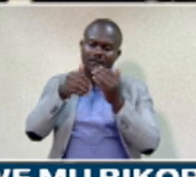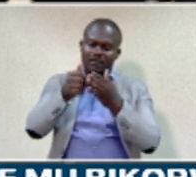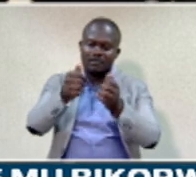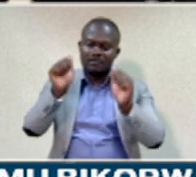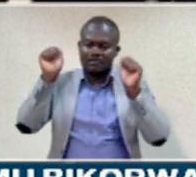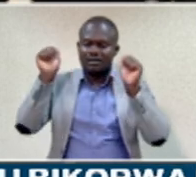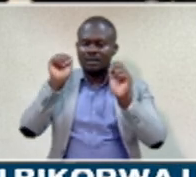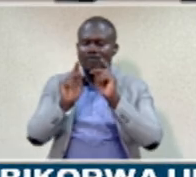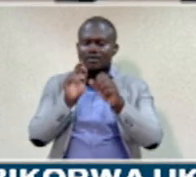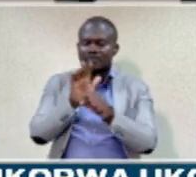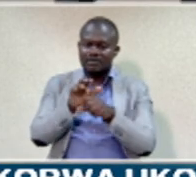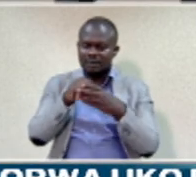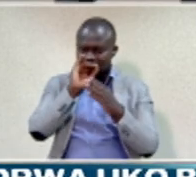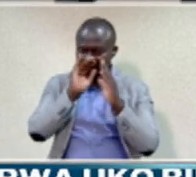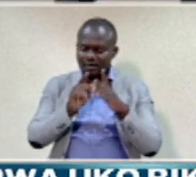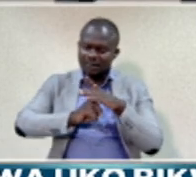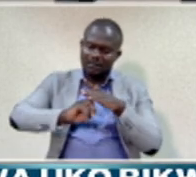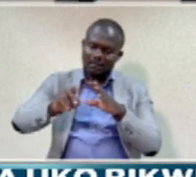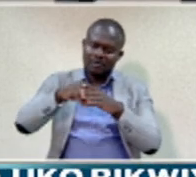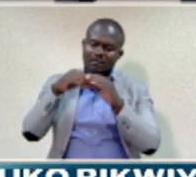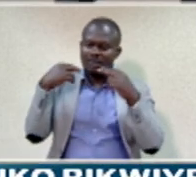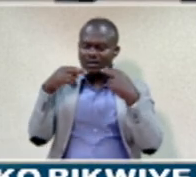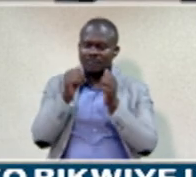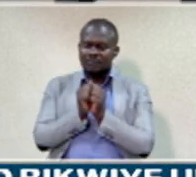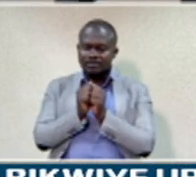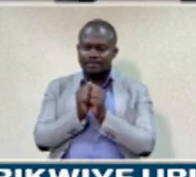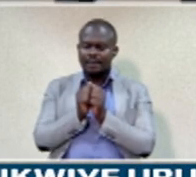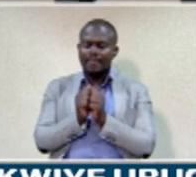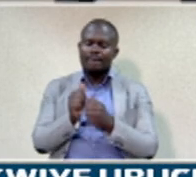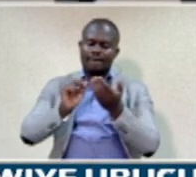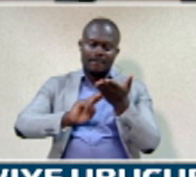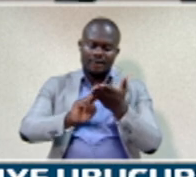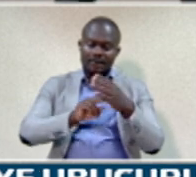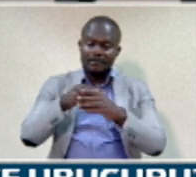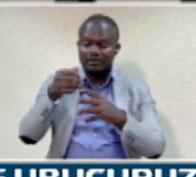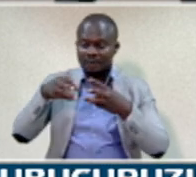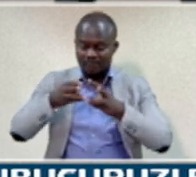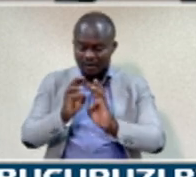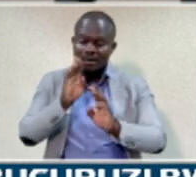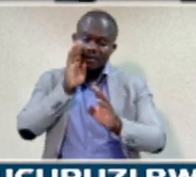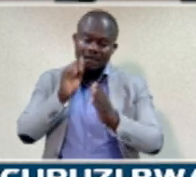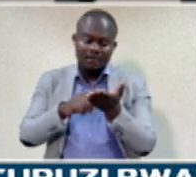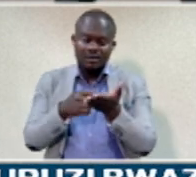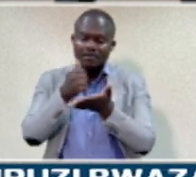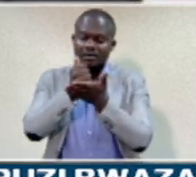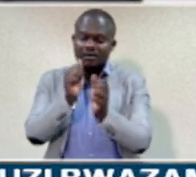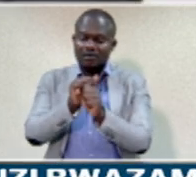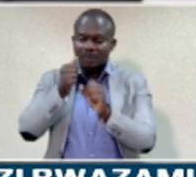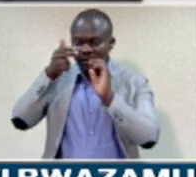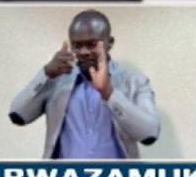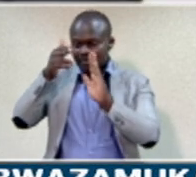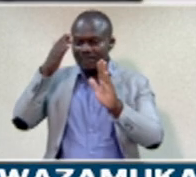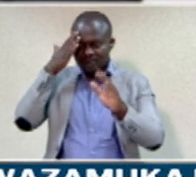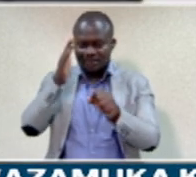warokoye impunzi ziganjemo abatutsi zari zahungiye muri iyi hotel. Yakosheje iyo turufu abeshya abazungu bamufasha gukora filime